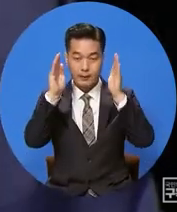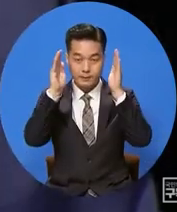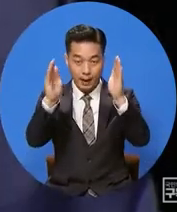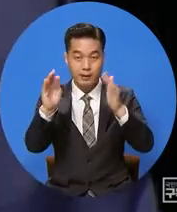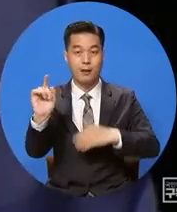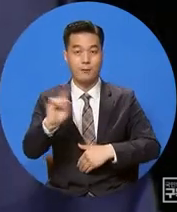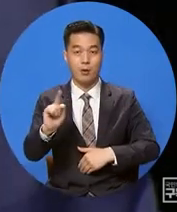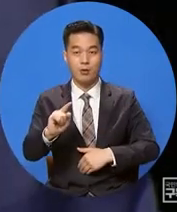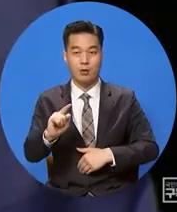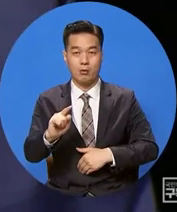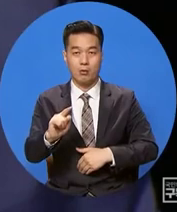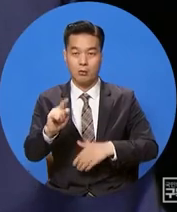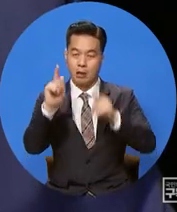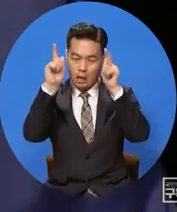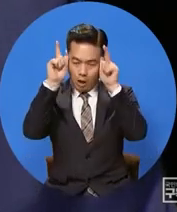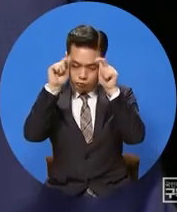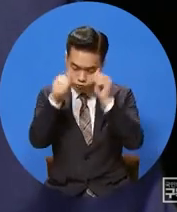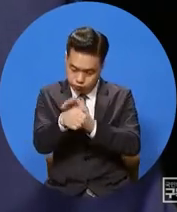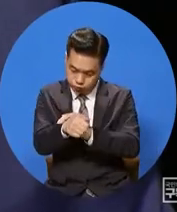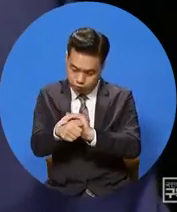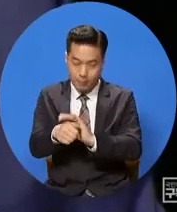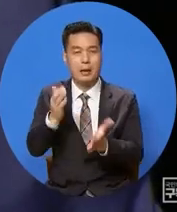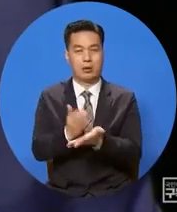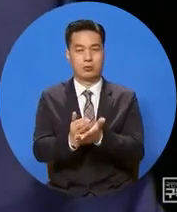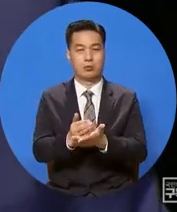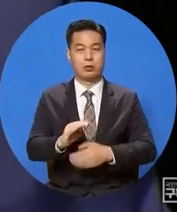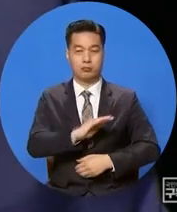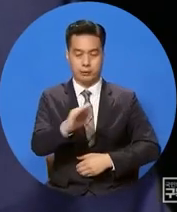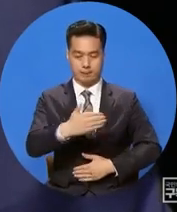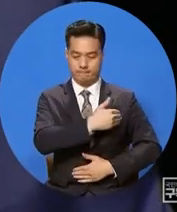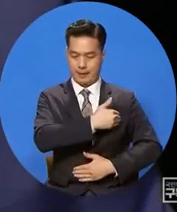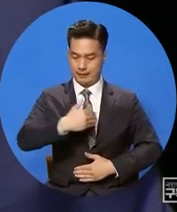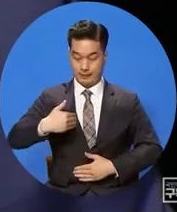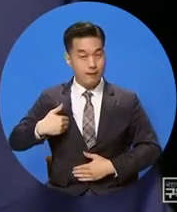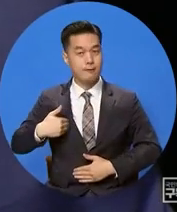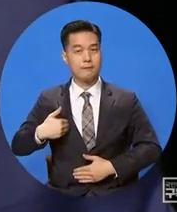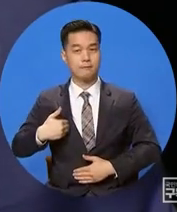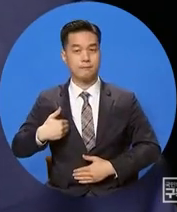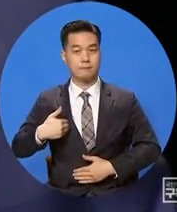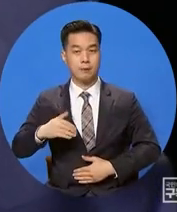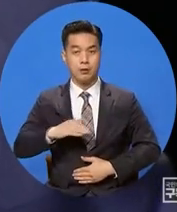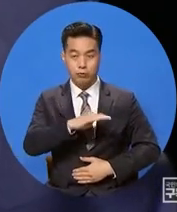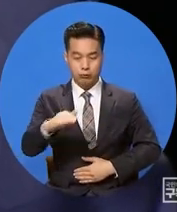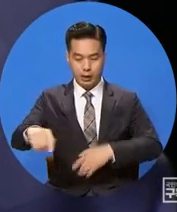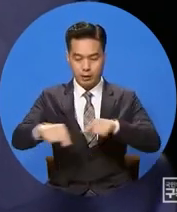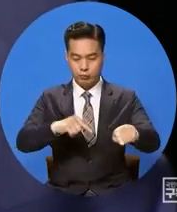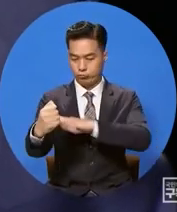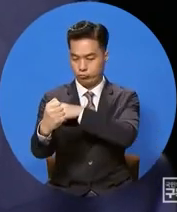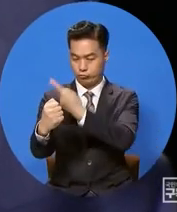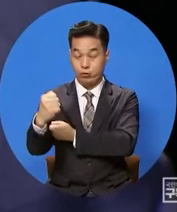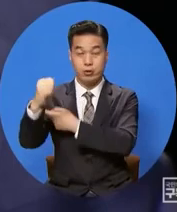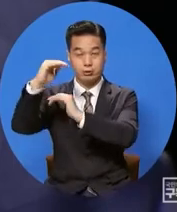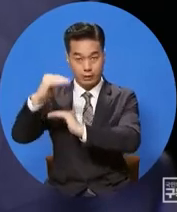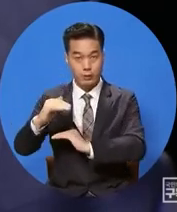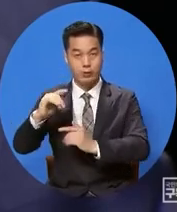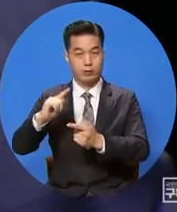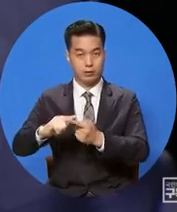이 굴욕적인 걸 해서는 안 되고 우리가 당당하게 우리의 그 주권 사항에